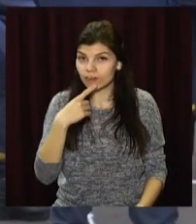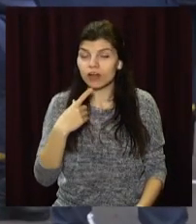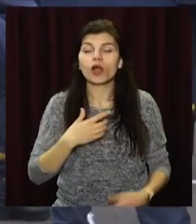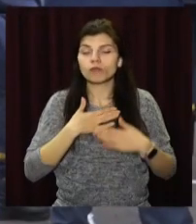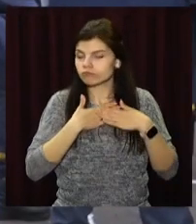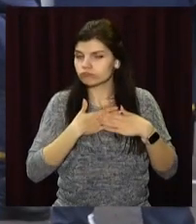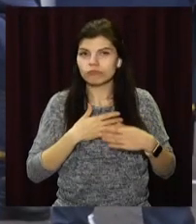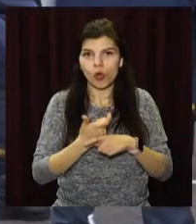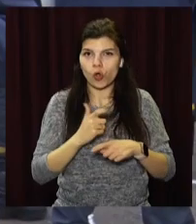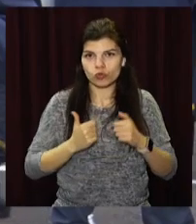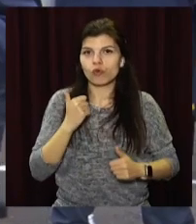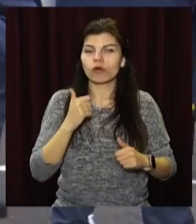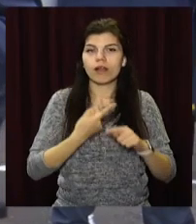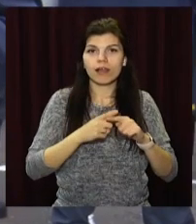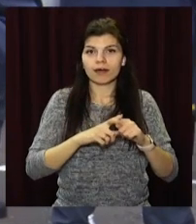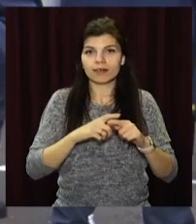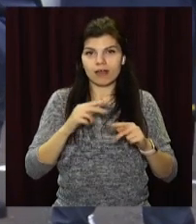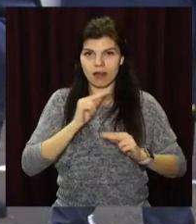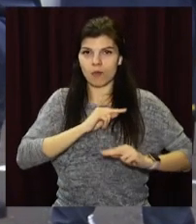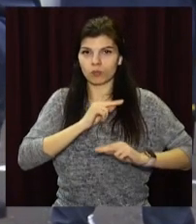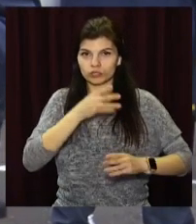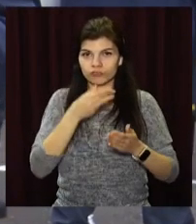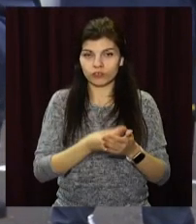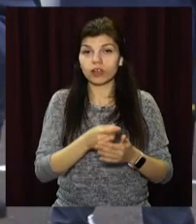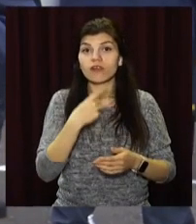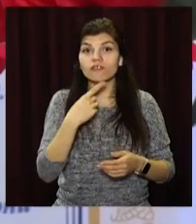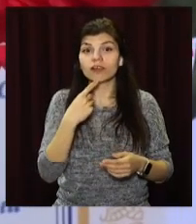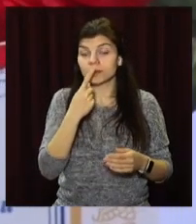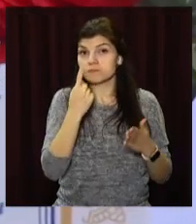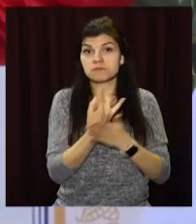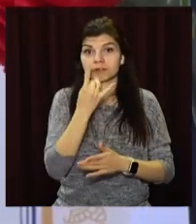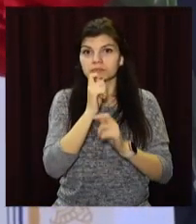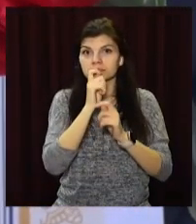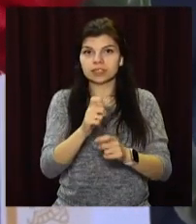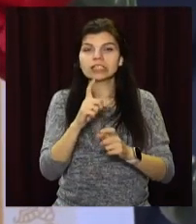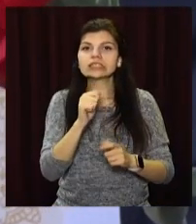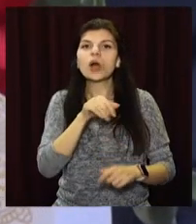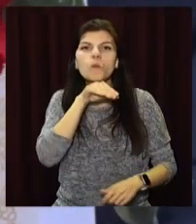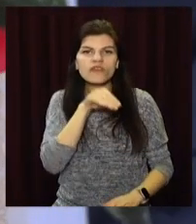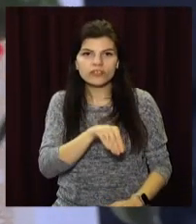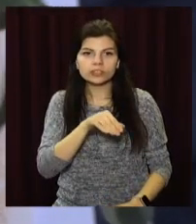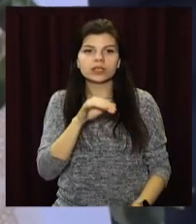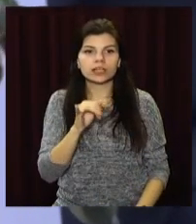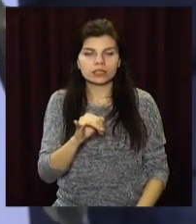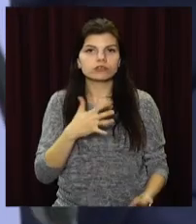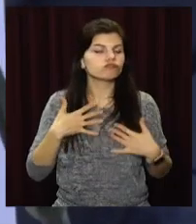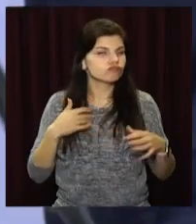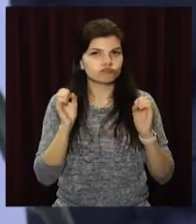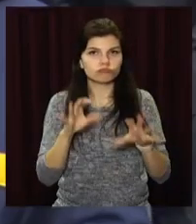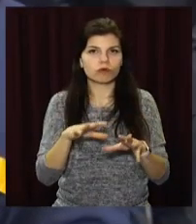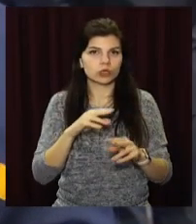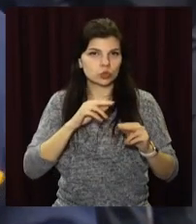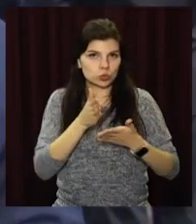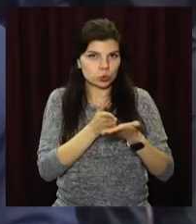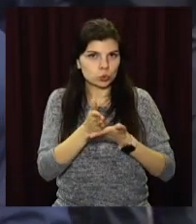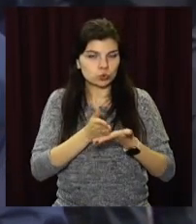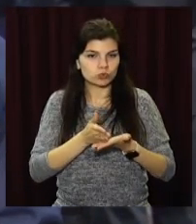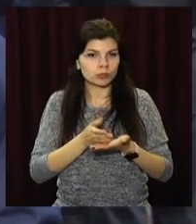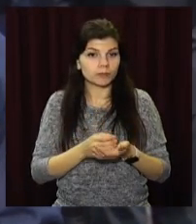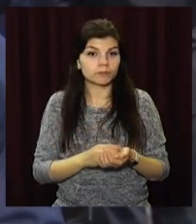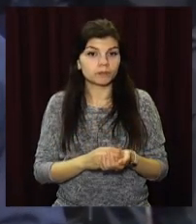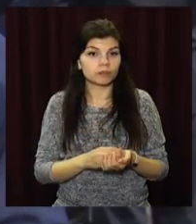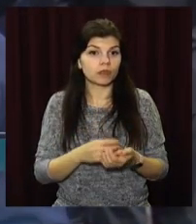пишається роботою. Напередодні свята вперше в житті отримала відзнаку за професіоналізм та відданість службі. Це,